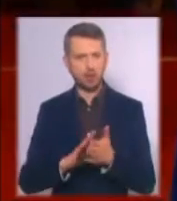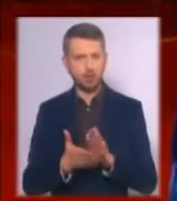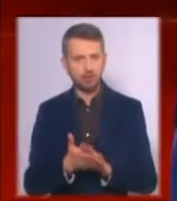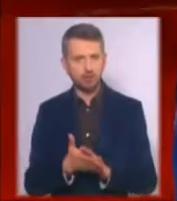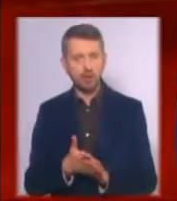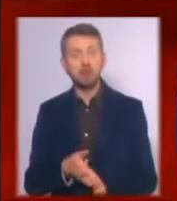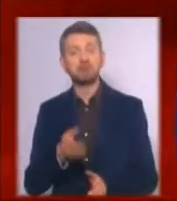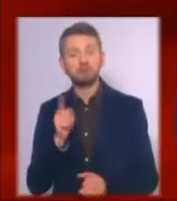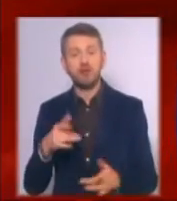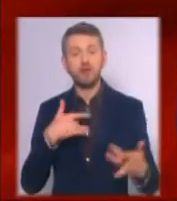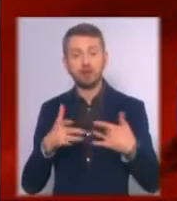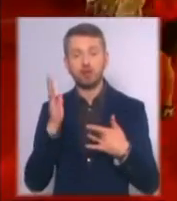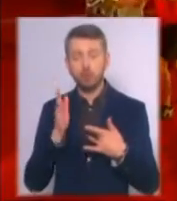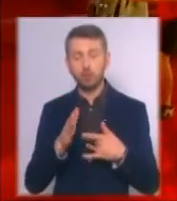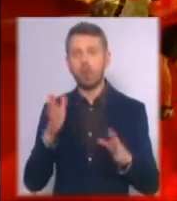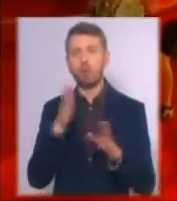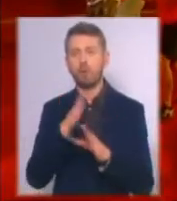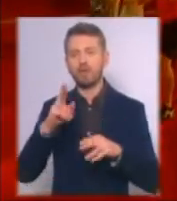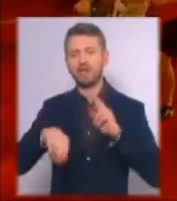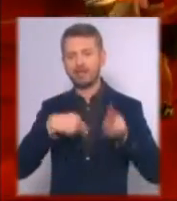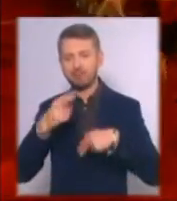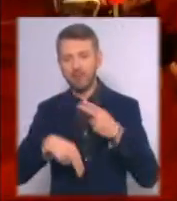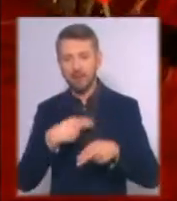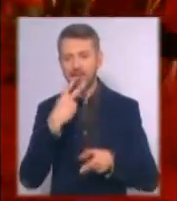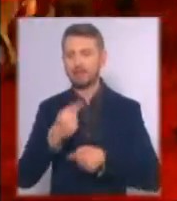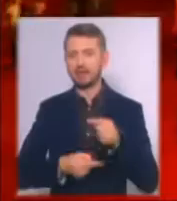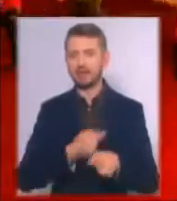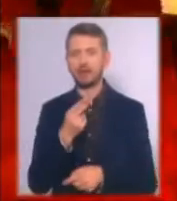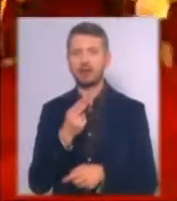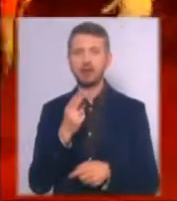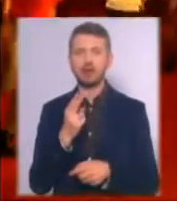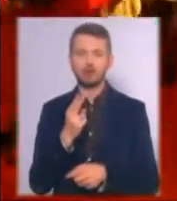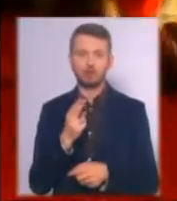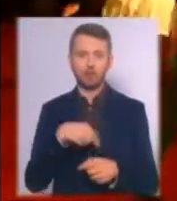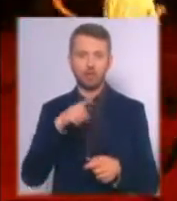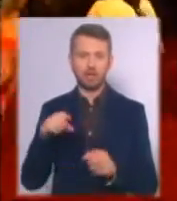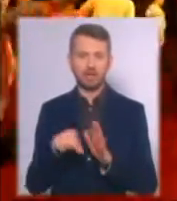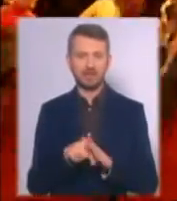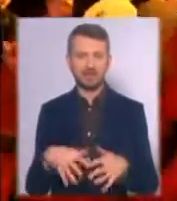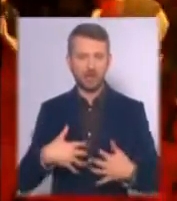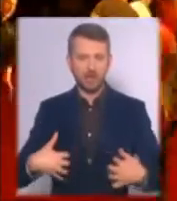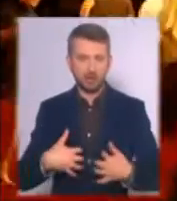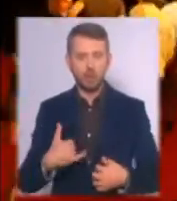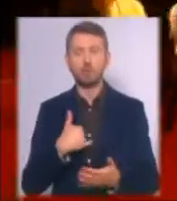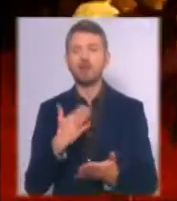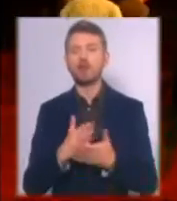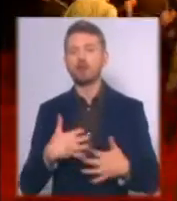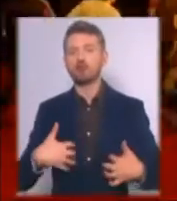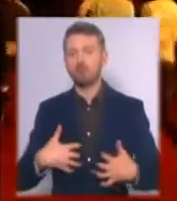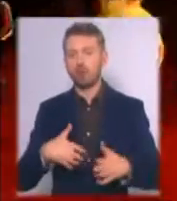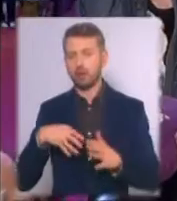обійдеться виступу безповітряних гімнастів та традиційних циркових номерів з тваринами. У нас є животні в програмі, у нас